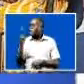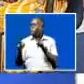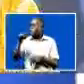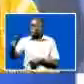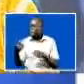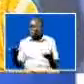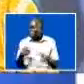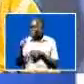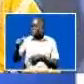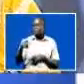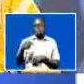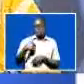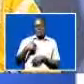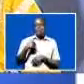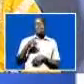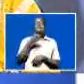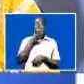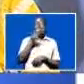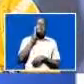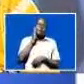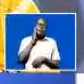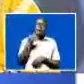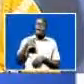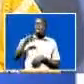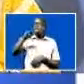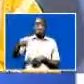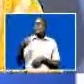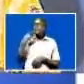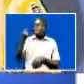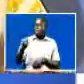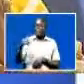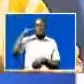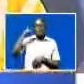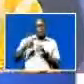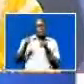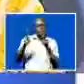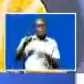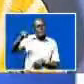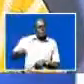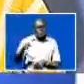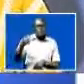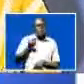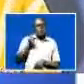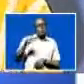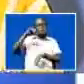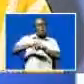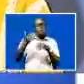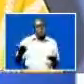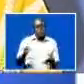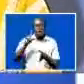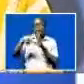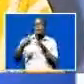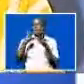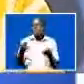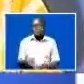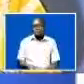Wewe mwenyewe una simu 2,500. Yenu ulinunua kwa bonga points. Hii ya 22,000 mwanao. Tena halafu baadaye akwambia kwanza